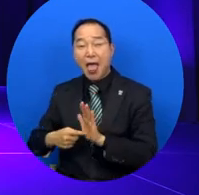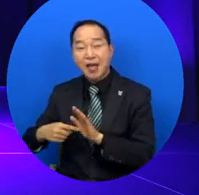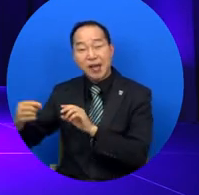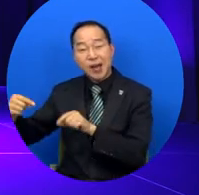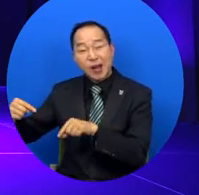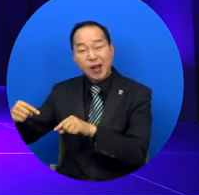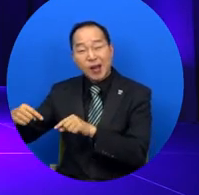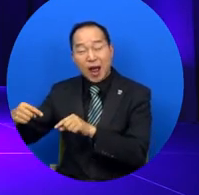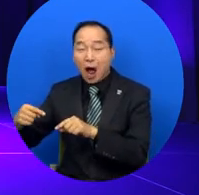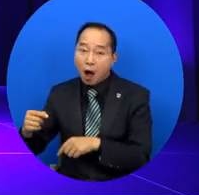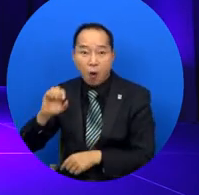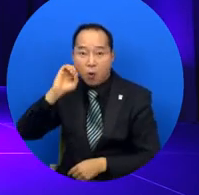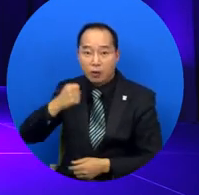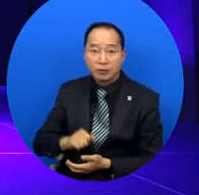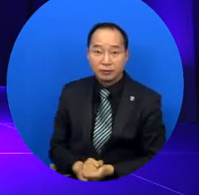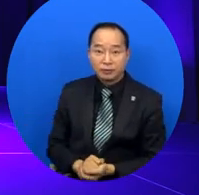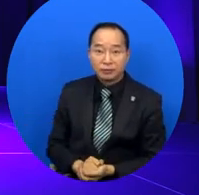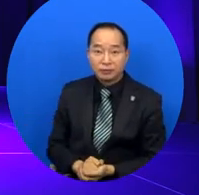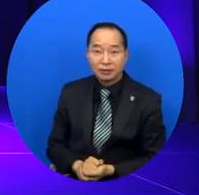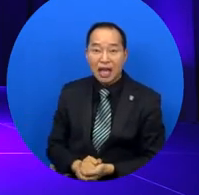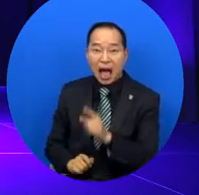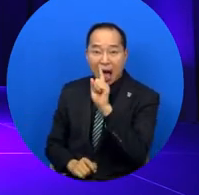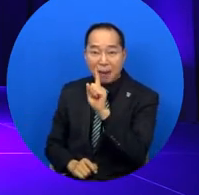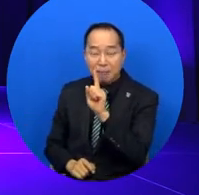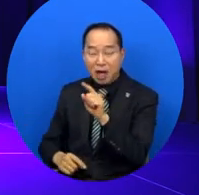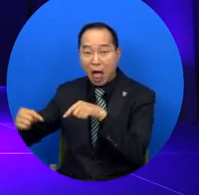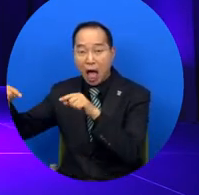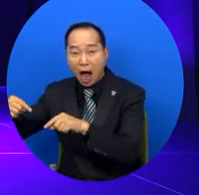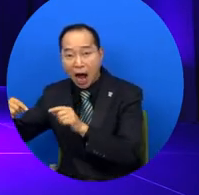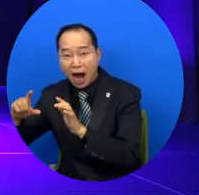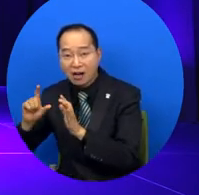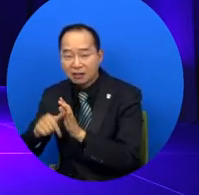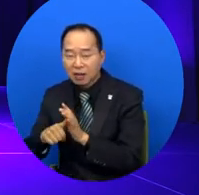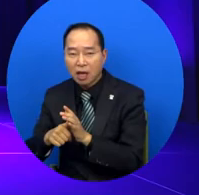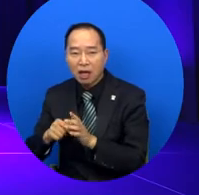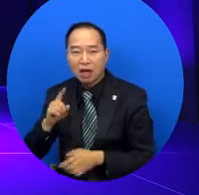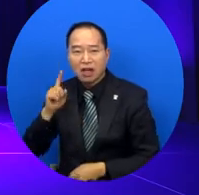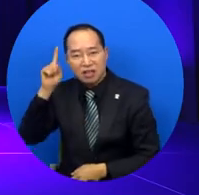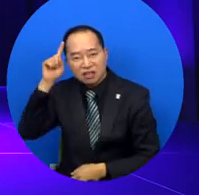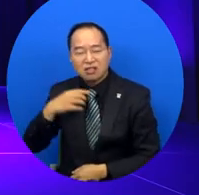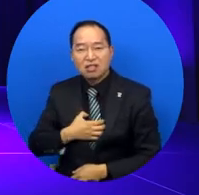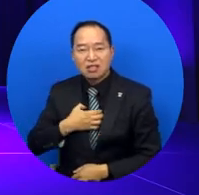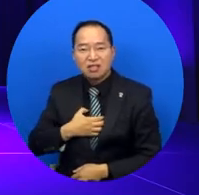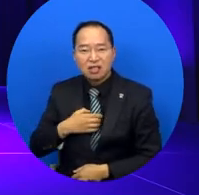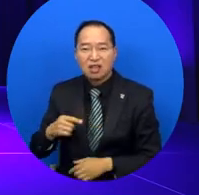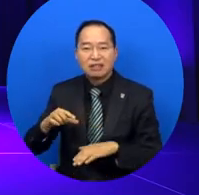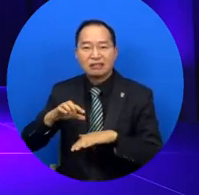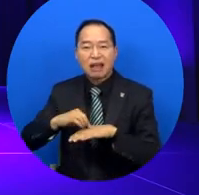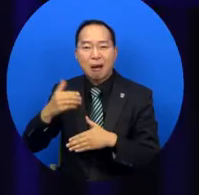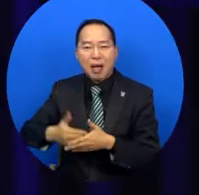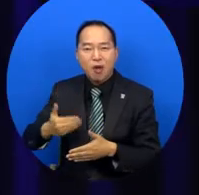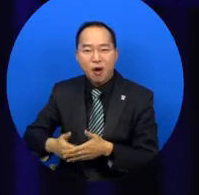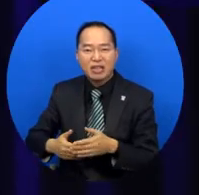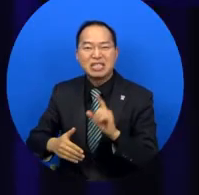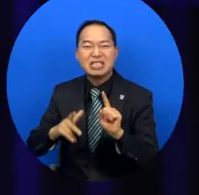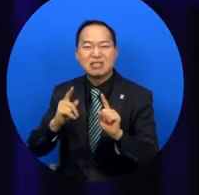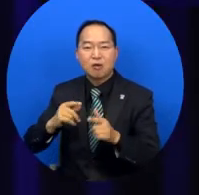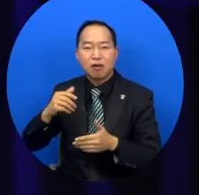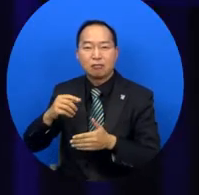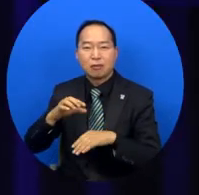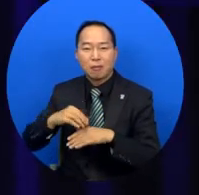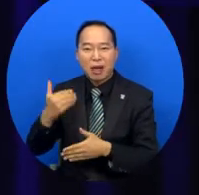진짜 힘들었어요. 이게 내가 한 번 인터뷰 할 때마다 정말 1kg씩 살이 빠지더라고. 내가 살 진짜 안 빠지는데.